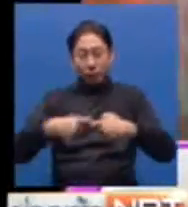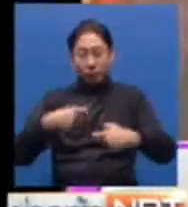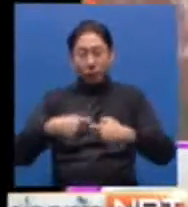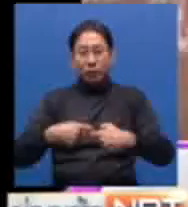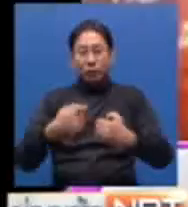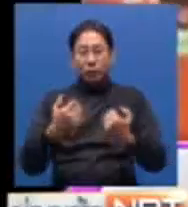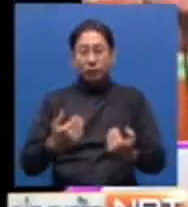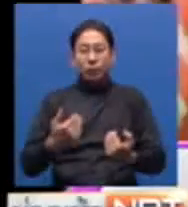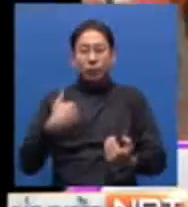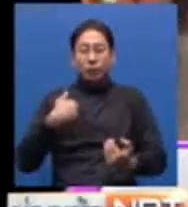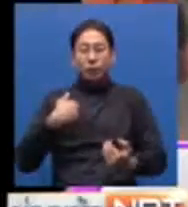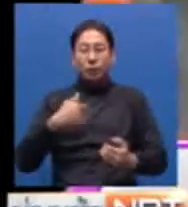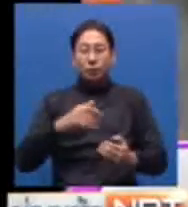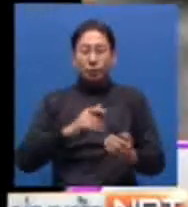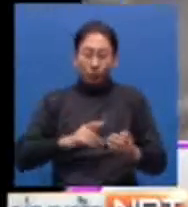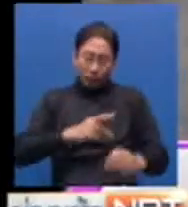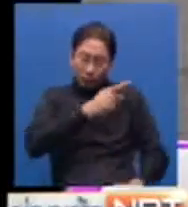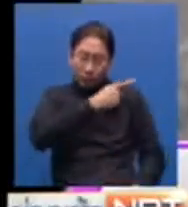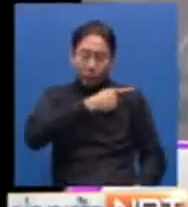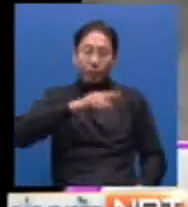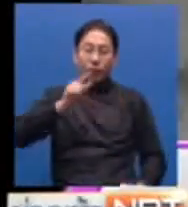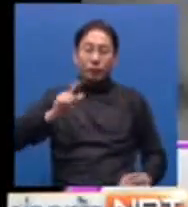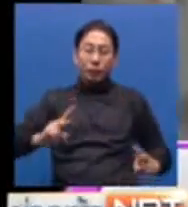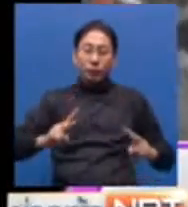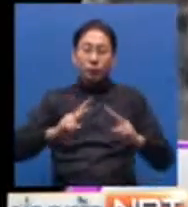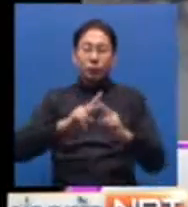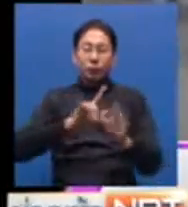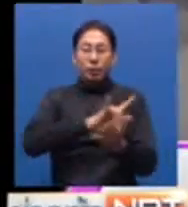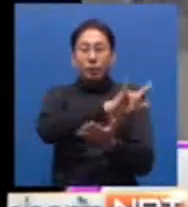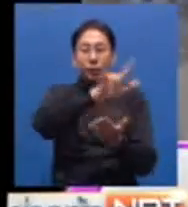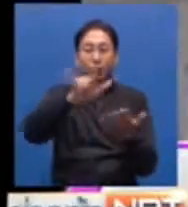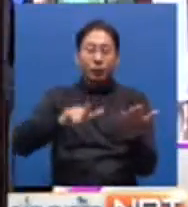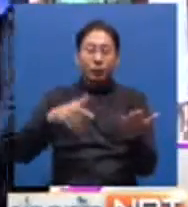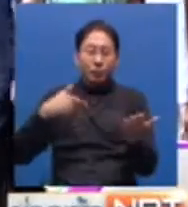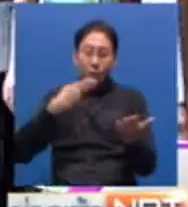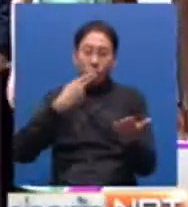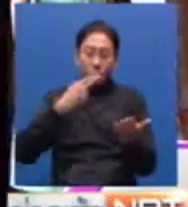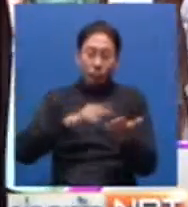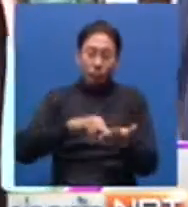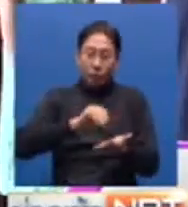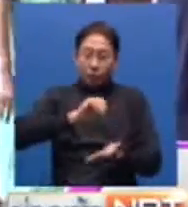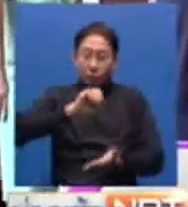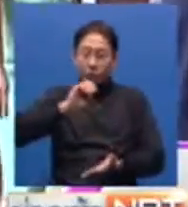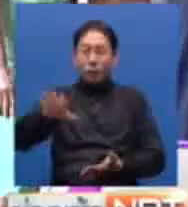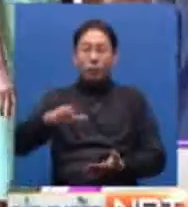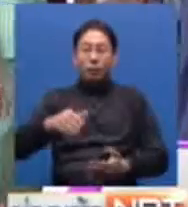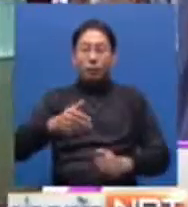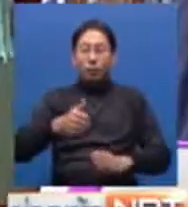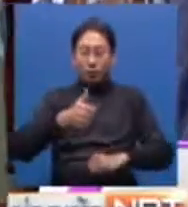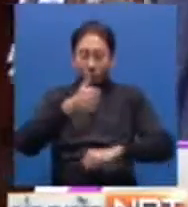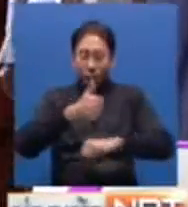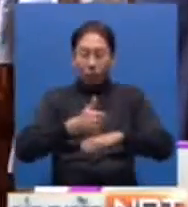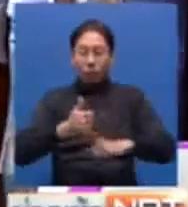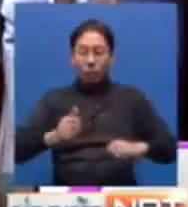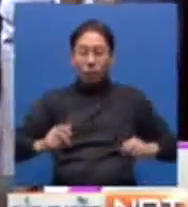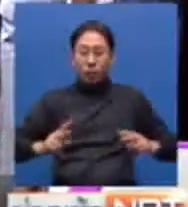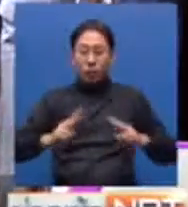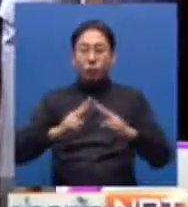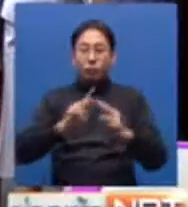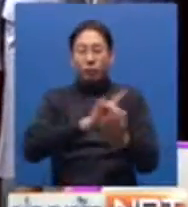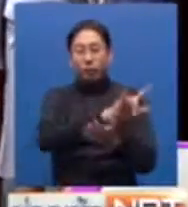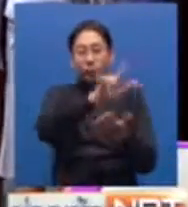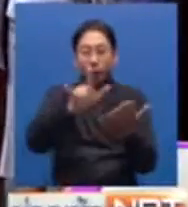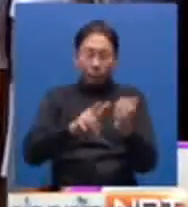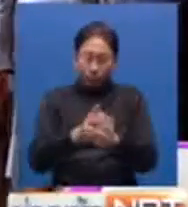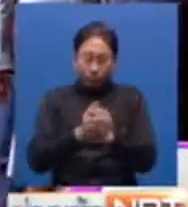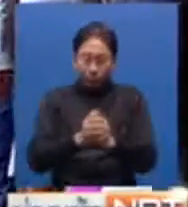นายศรศักดิ์พวงเกตแก้วปลัดกระทรวงการต่างประเทศมีศาลถึงรัฐมนตรีว่าการกระทรวงต่างประเทศจีนระบุว่าตนขอแสดงความ